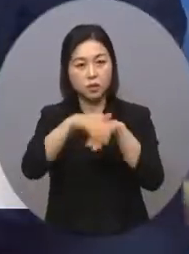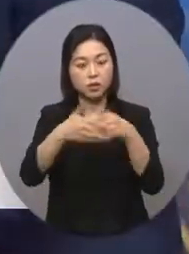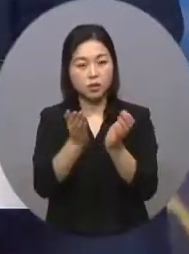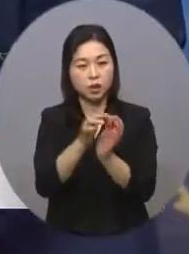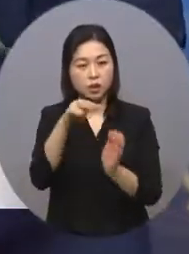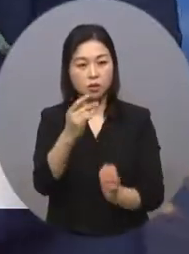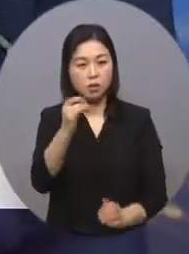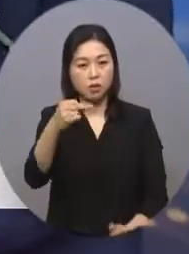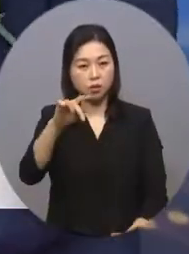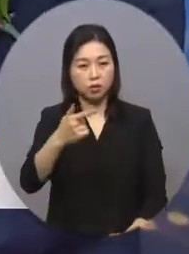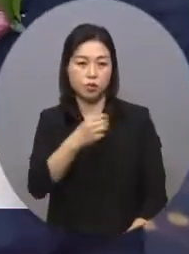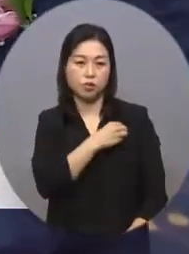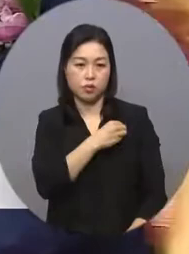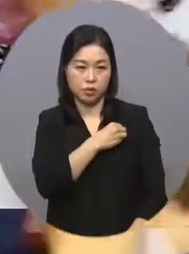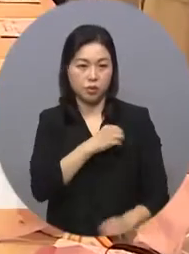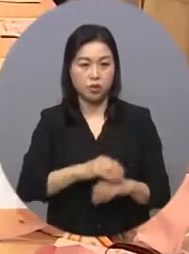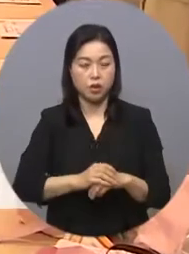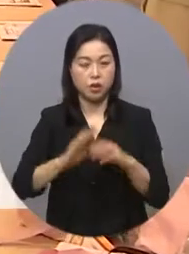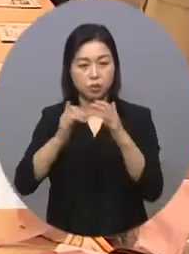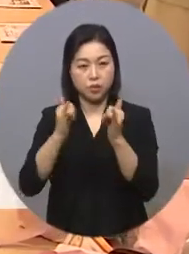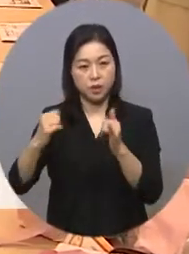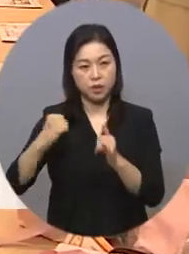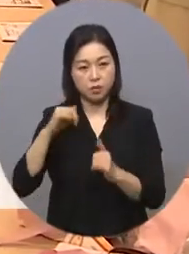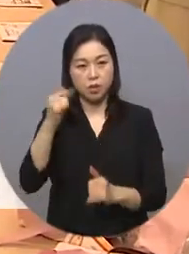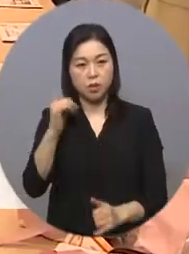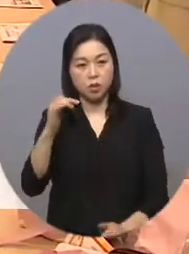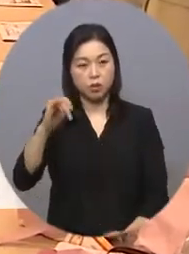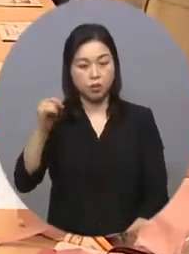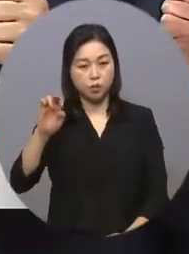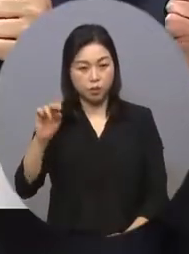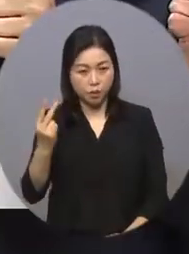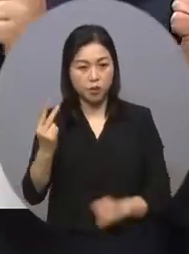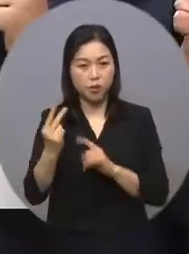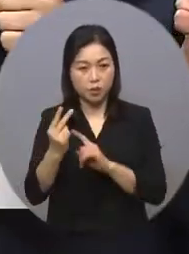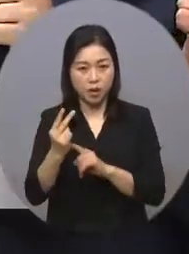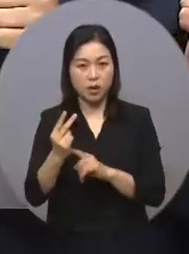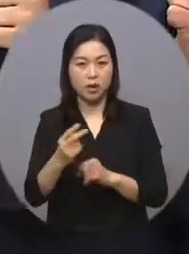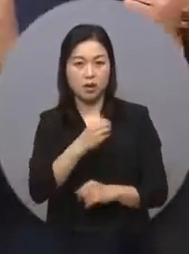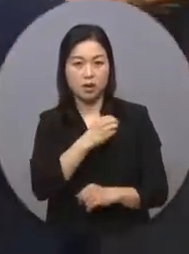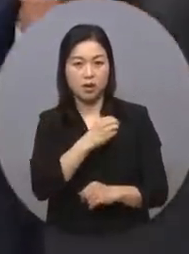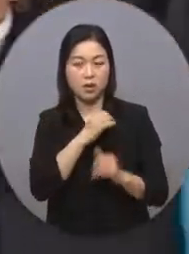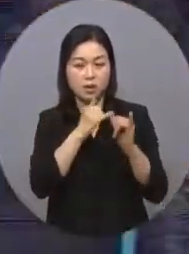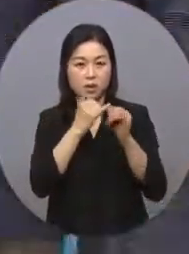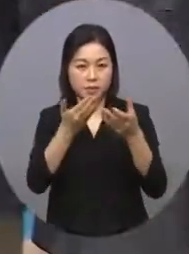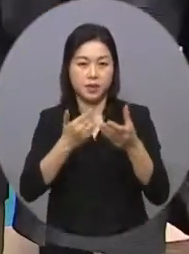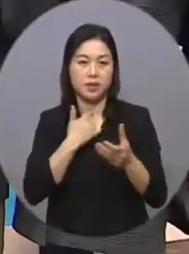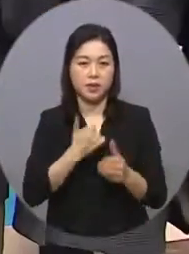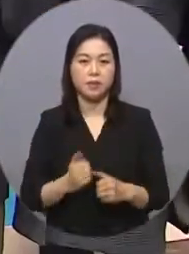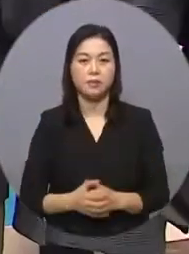소병훈 국회의원과 국민의힘 홍준표 국회의원 등이 수상에 영예를 안았습니다.